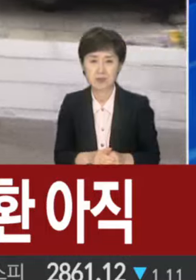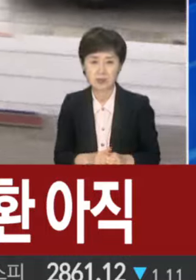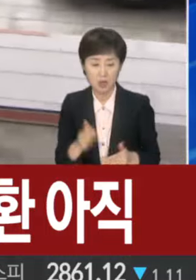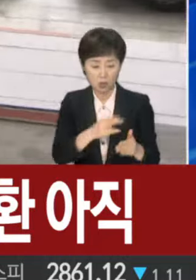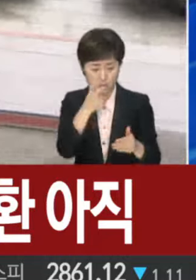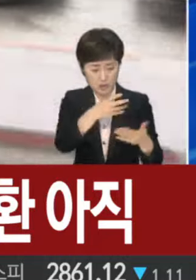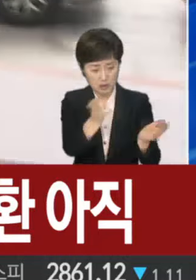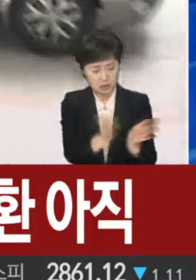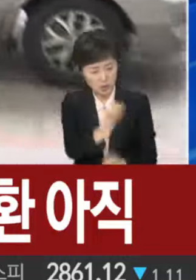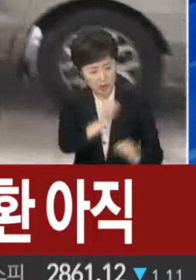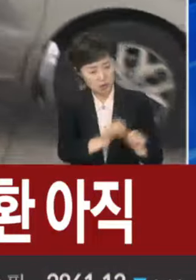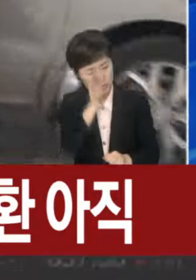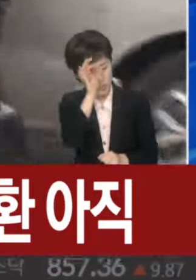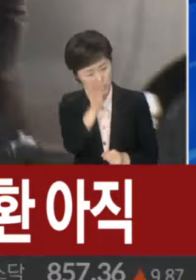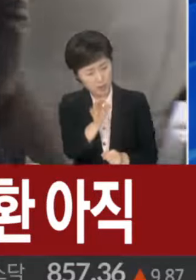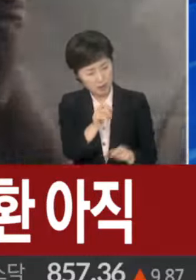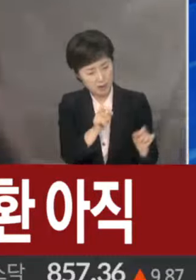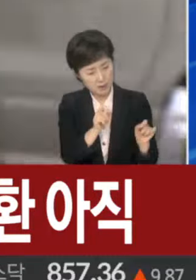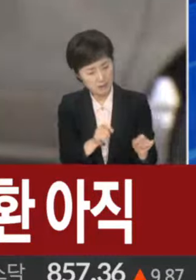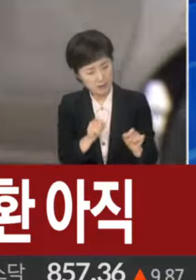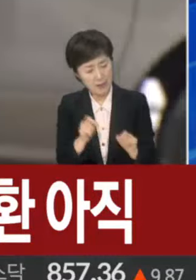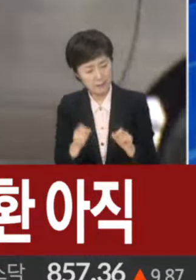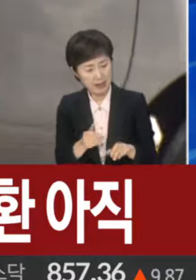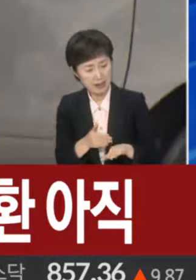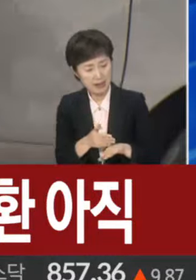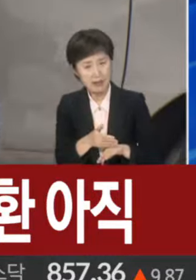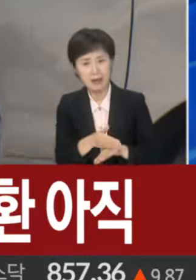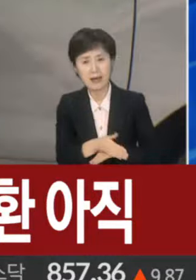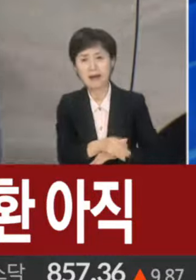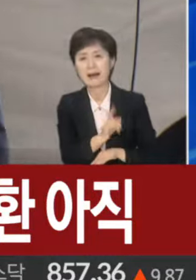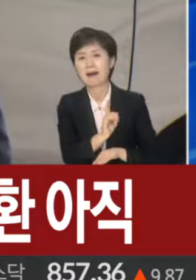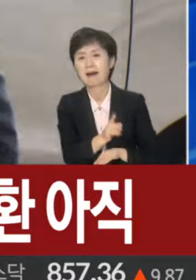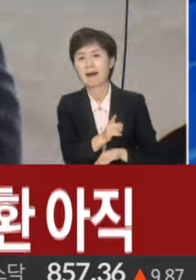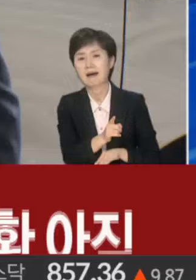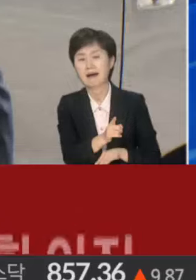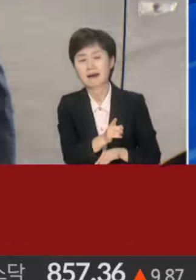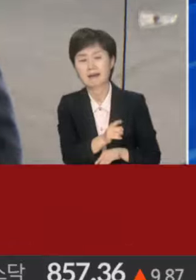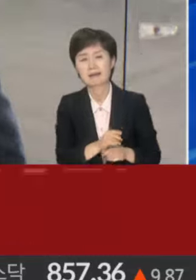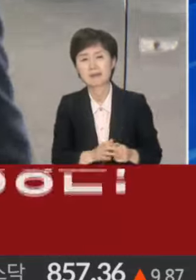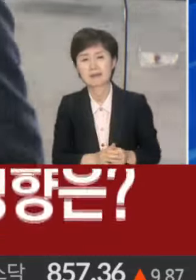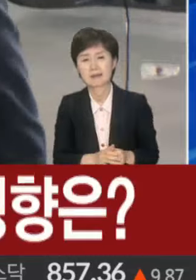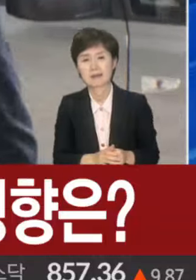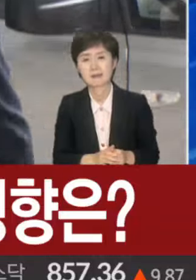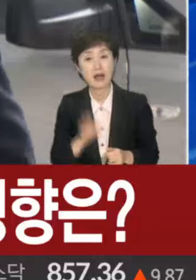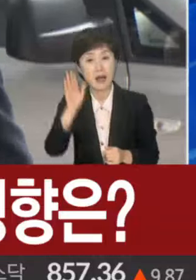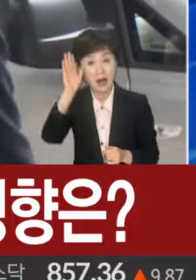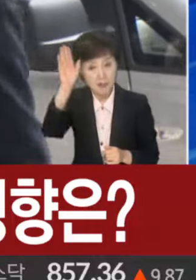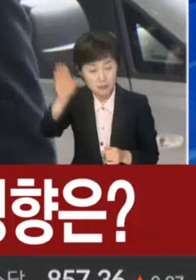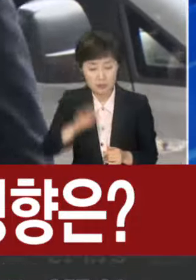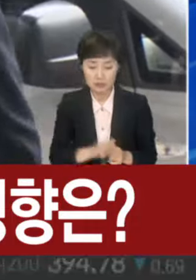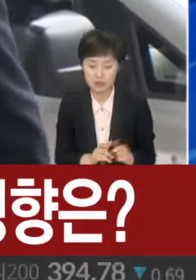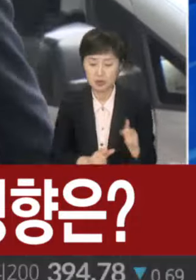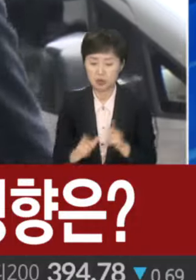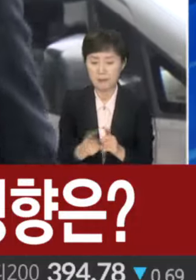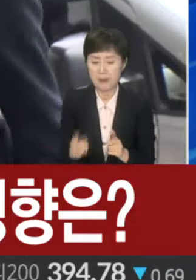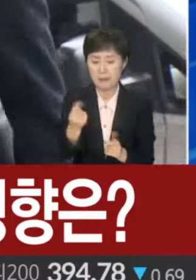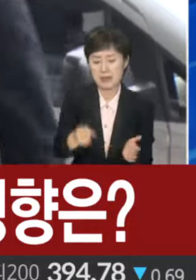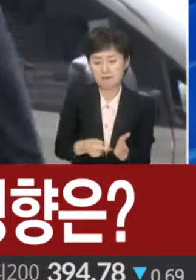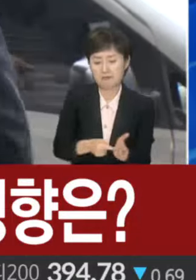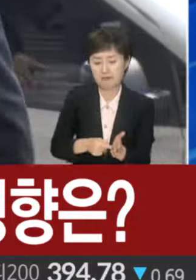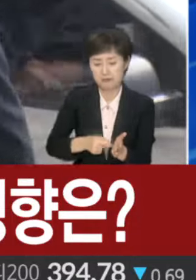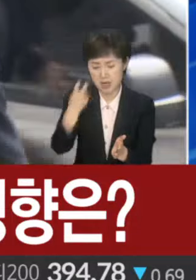부분 비추어서 보면 공수처의 수사가 좀 다소 속도를 내지 못해왔다는 것은 사실이고 앞으로 좀 추가적인 속도가 나야 할